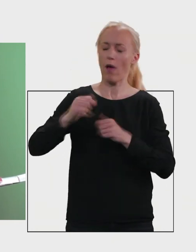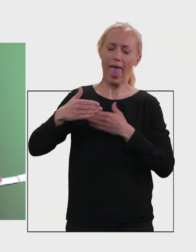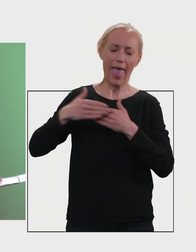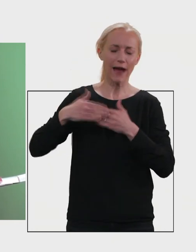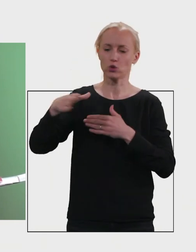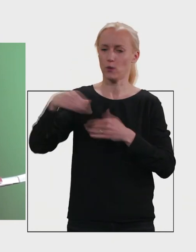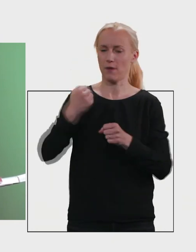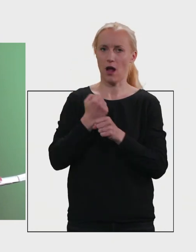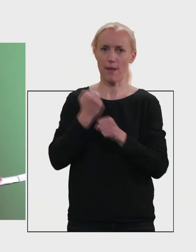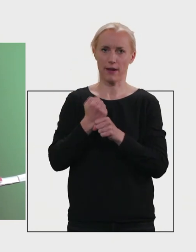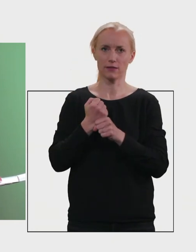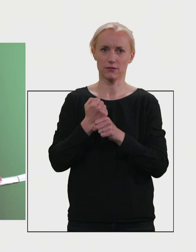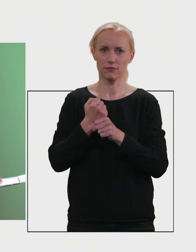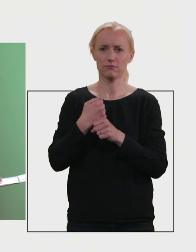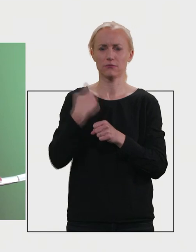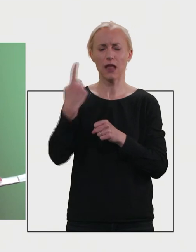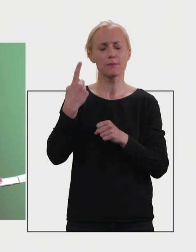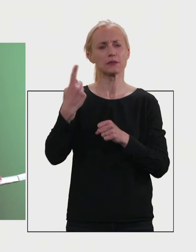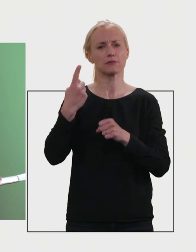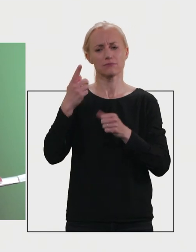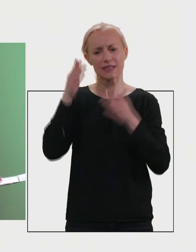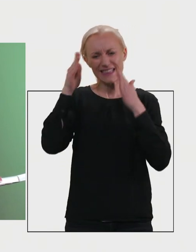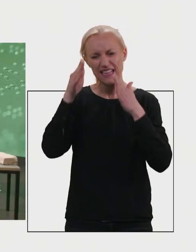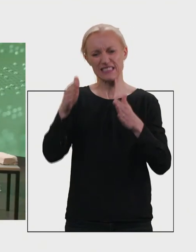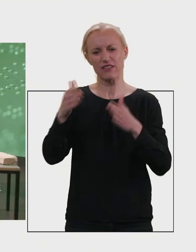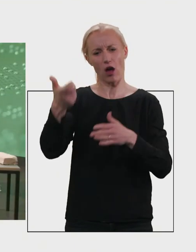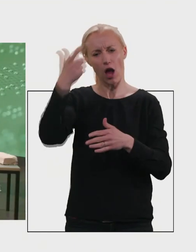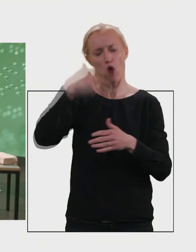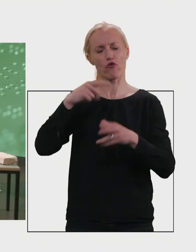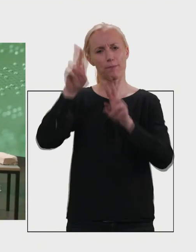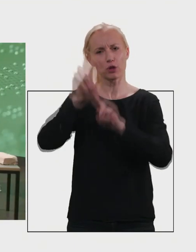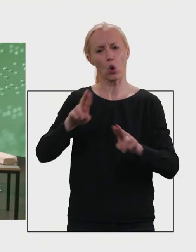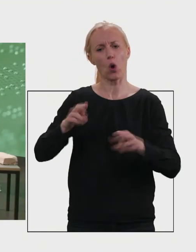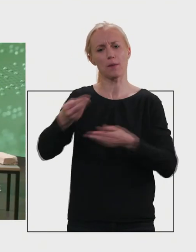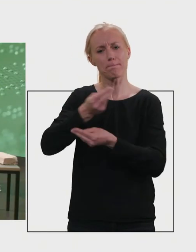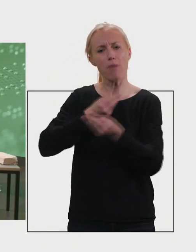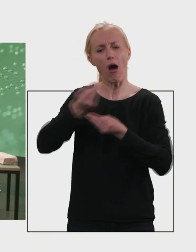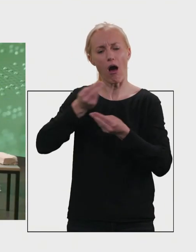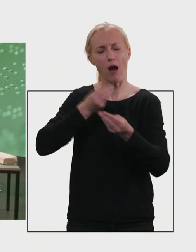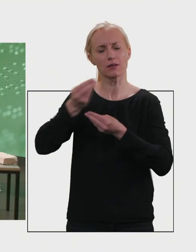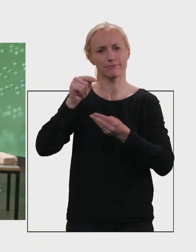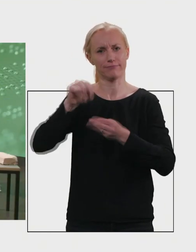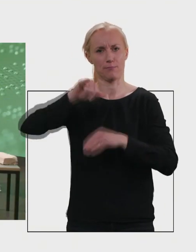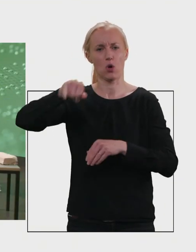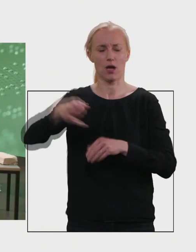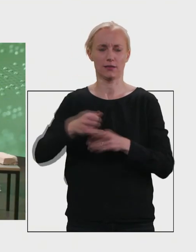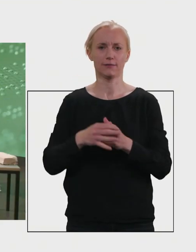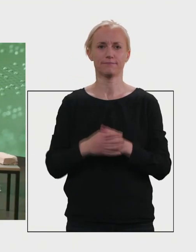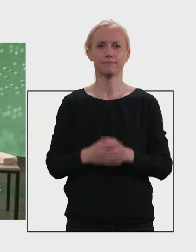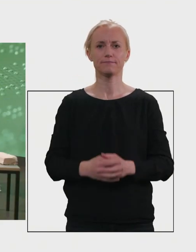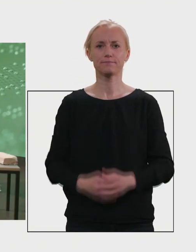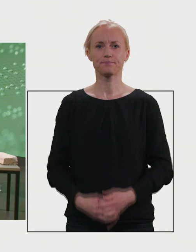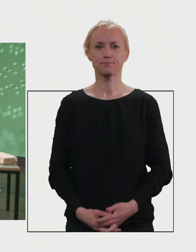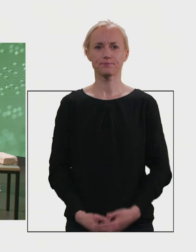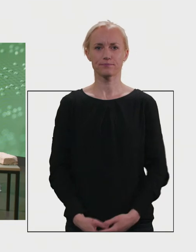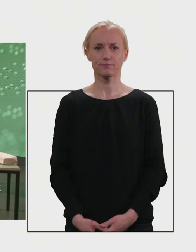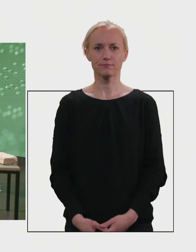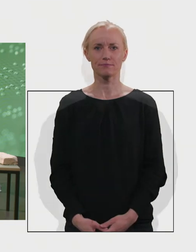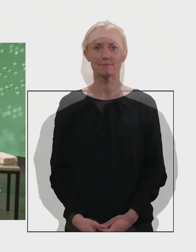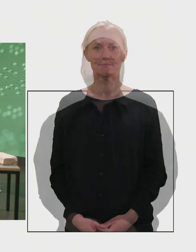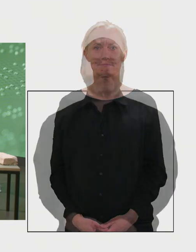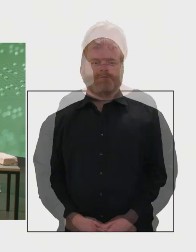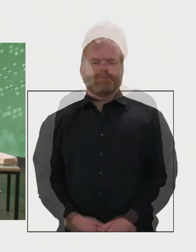zusammengearbeitet und die hat uns intensiv betreut und beraten bei, mhm, diesem Projekt. War man sich da immer